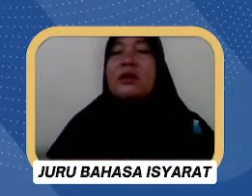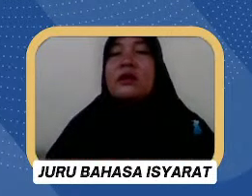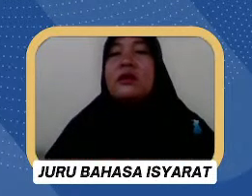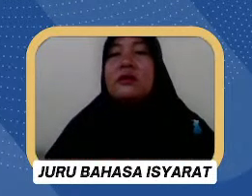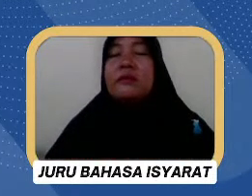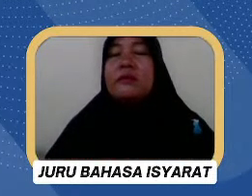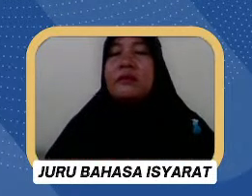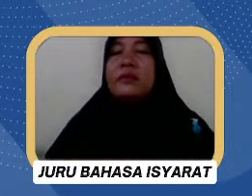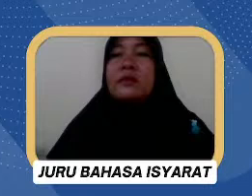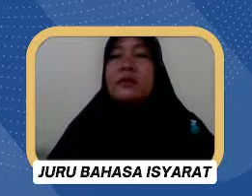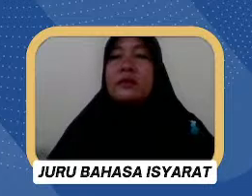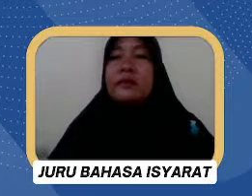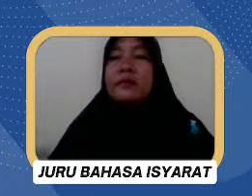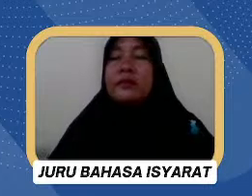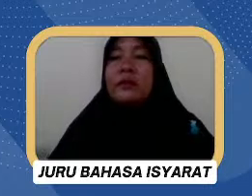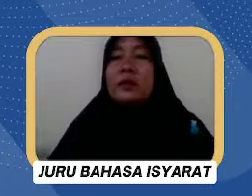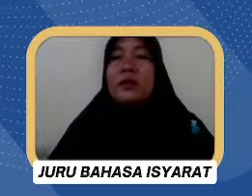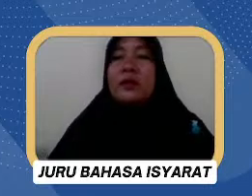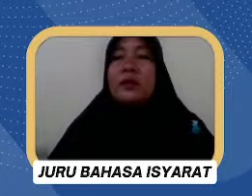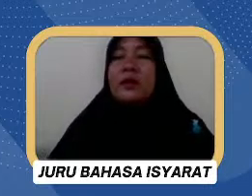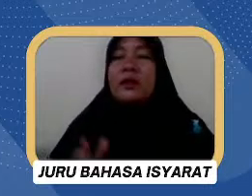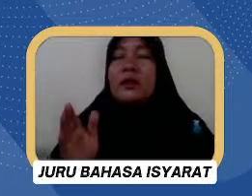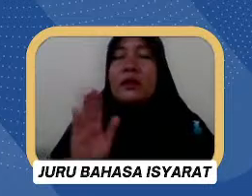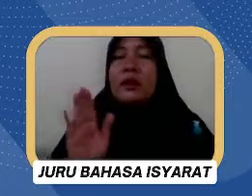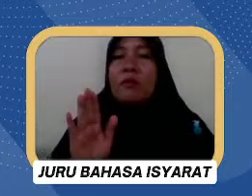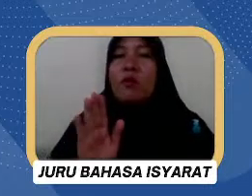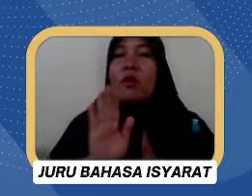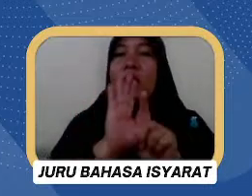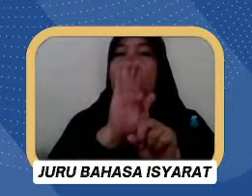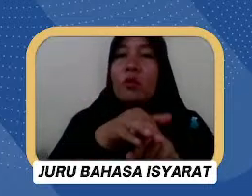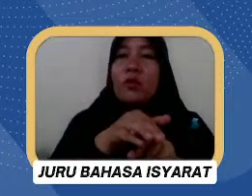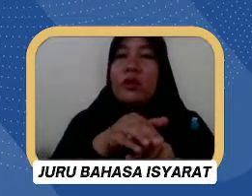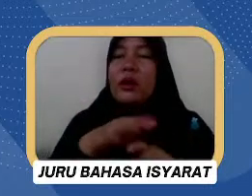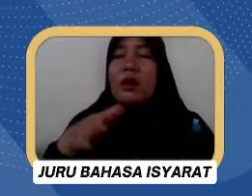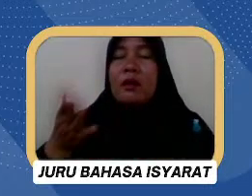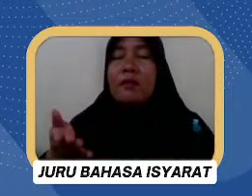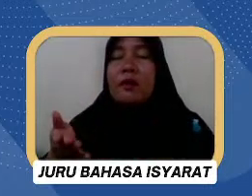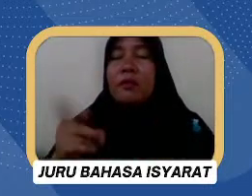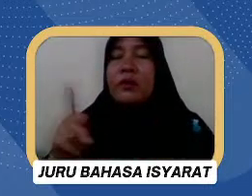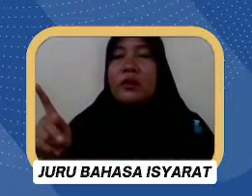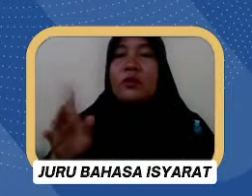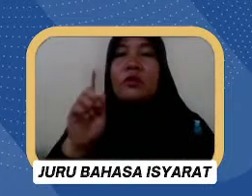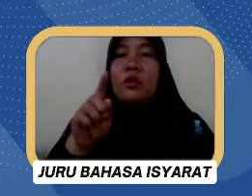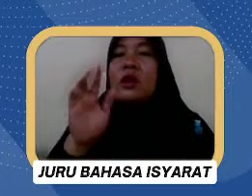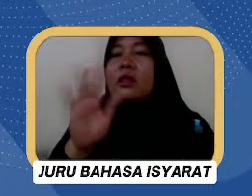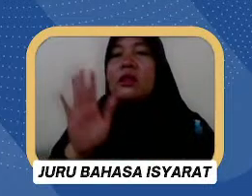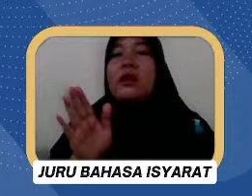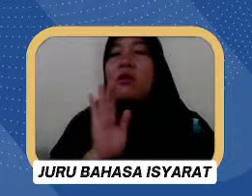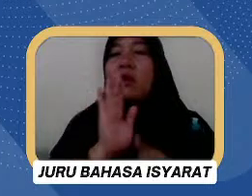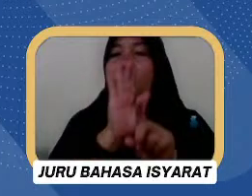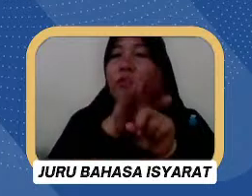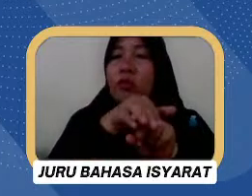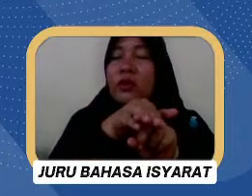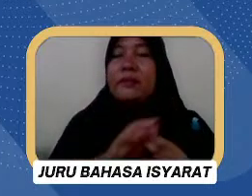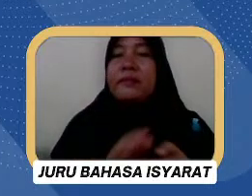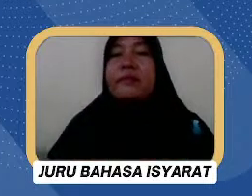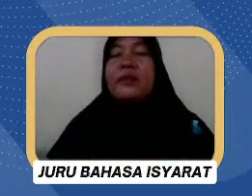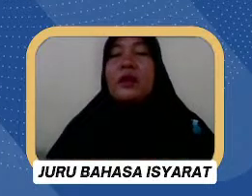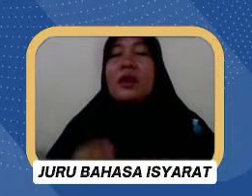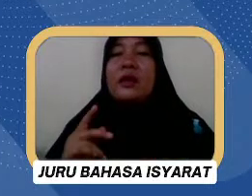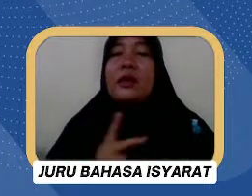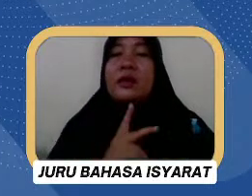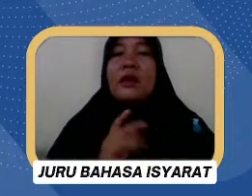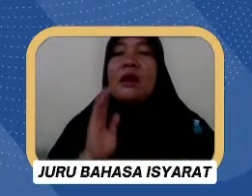bentuk yang lain. Yang jelas ini akan merugikan kita semuanya, terutama kita sebagai pelajar yang